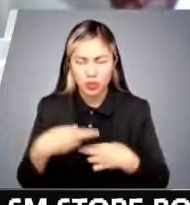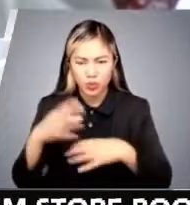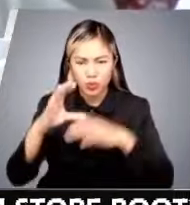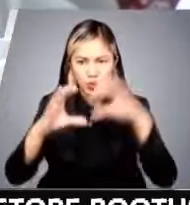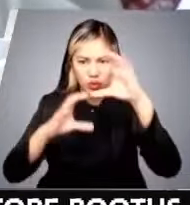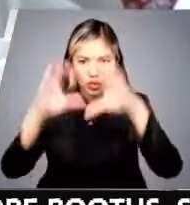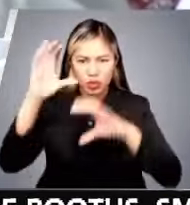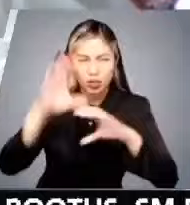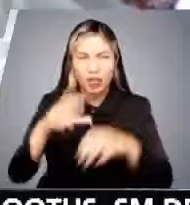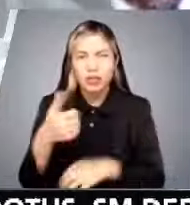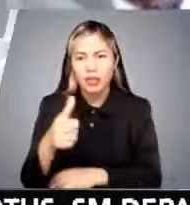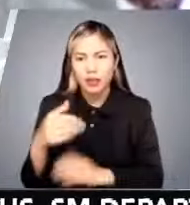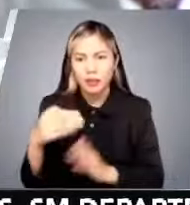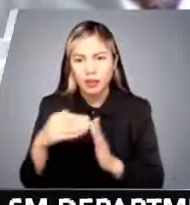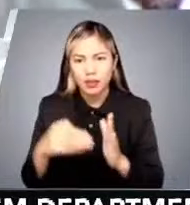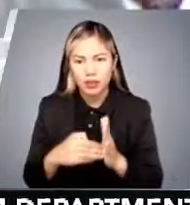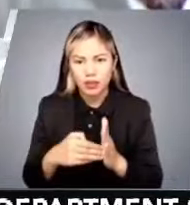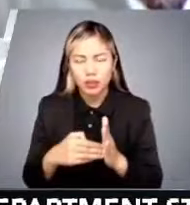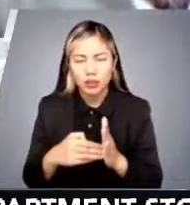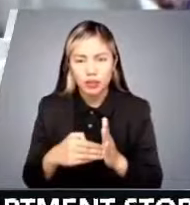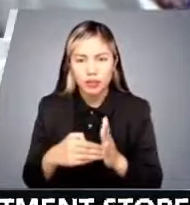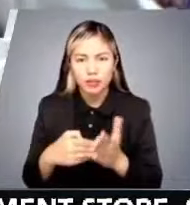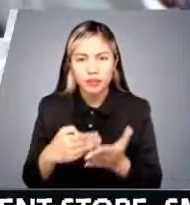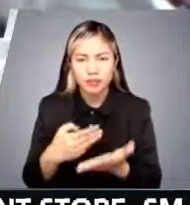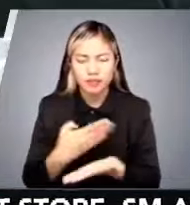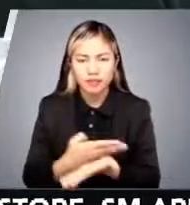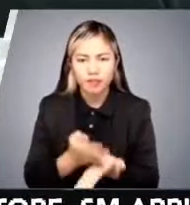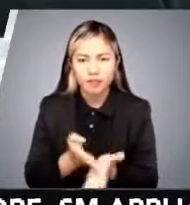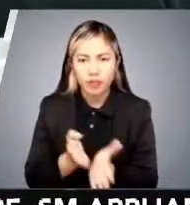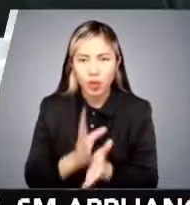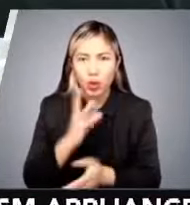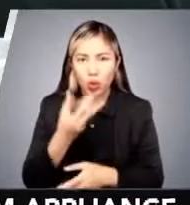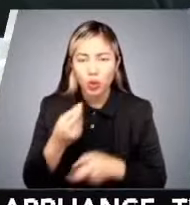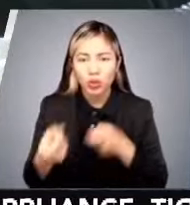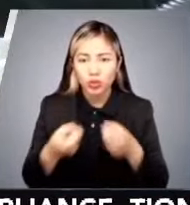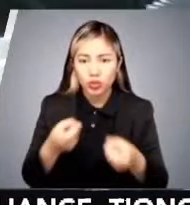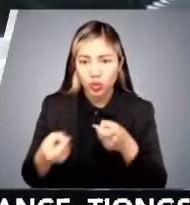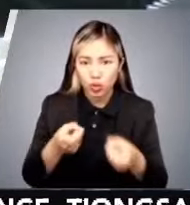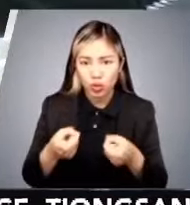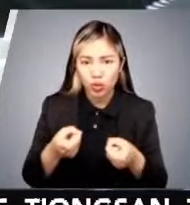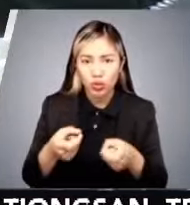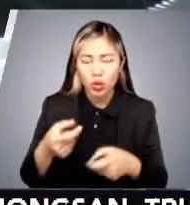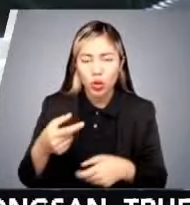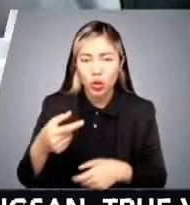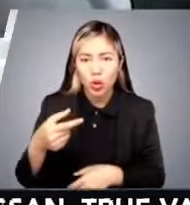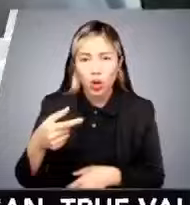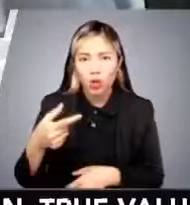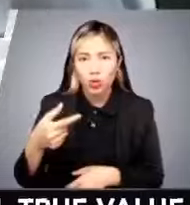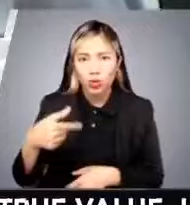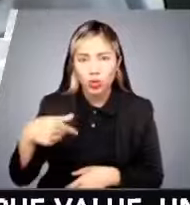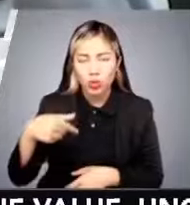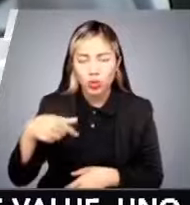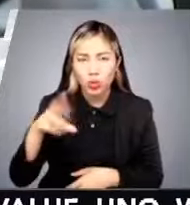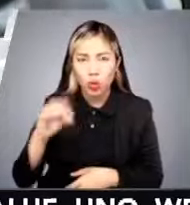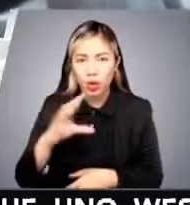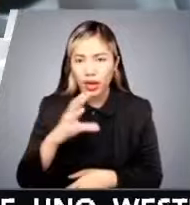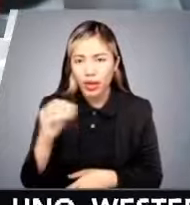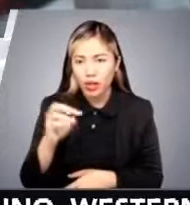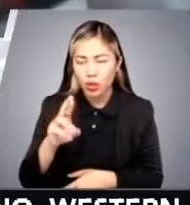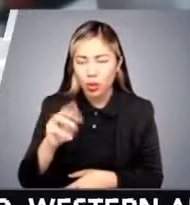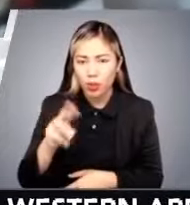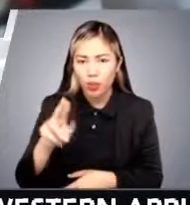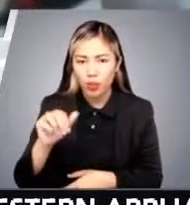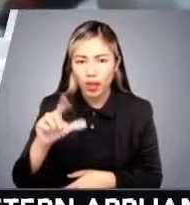piso raw dyan ay hawak daw ni Nako at Romualdez. Noong 2024 naman, mula sa mahigit 19 billion pesos na